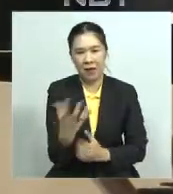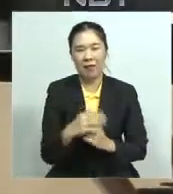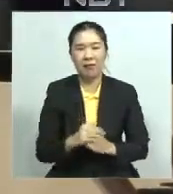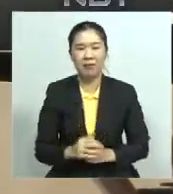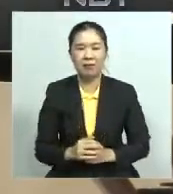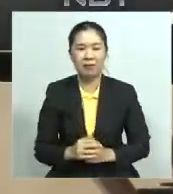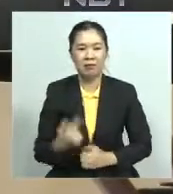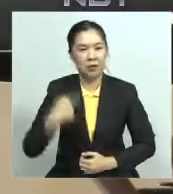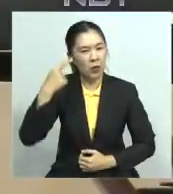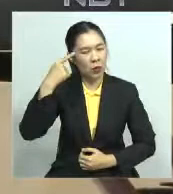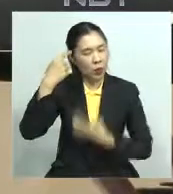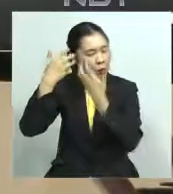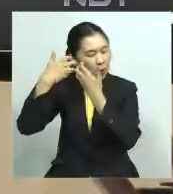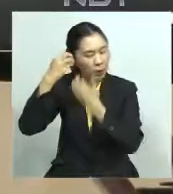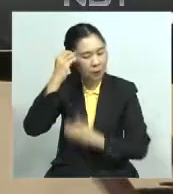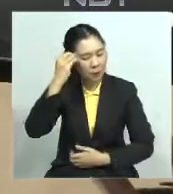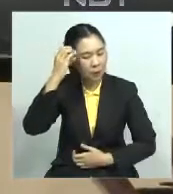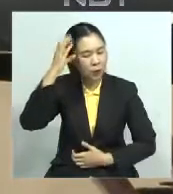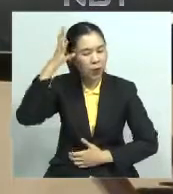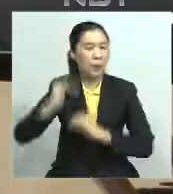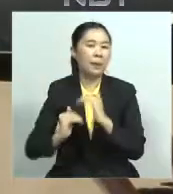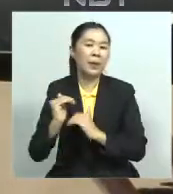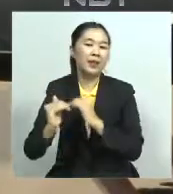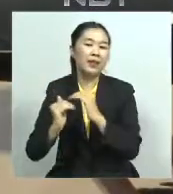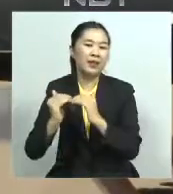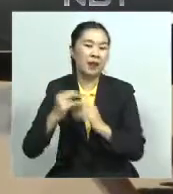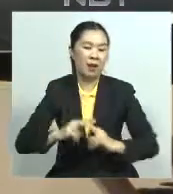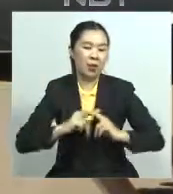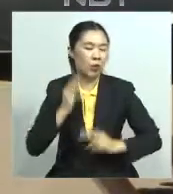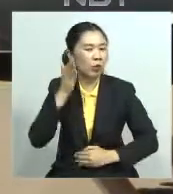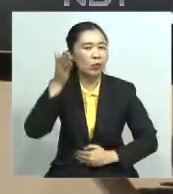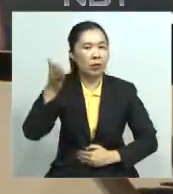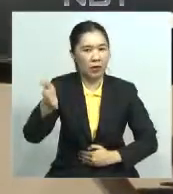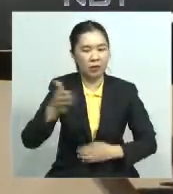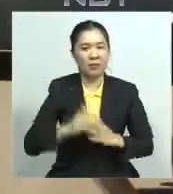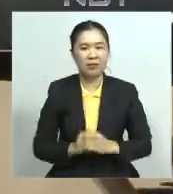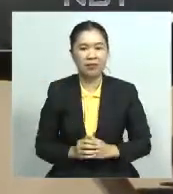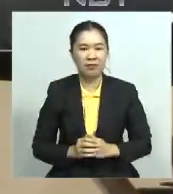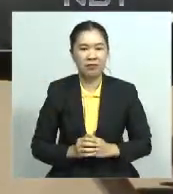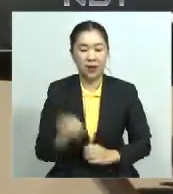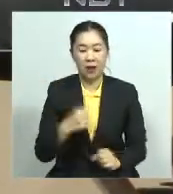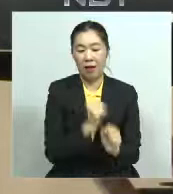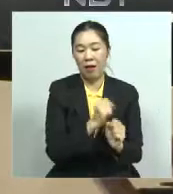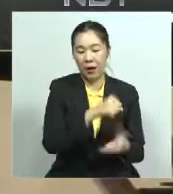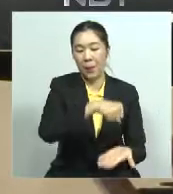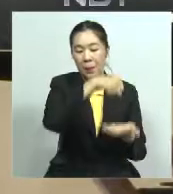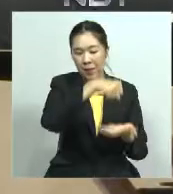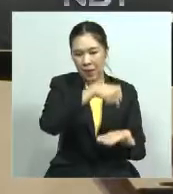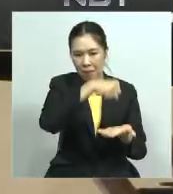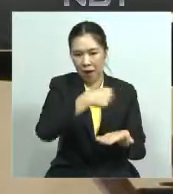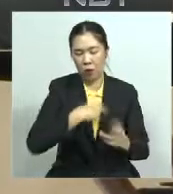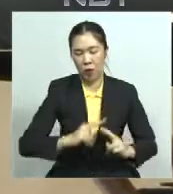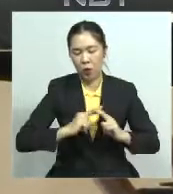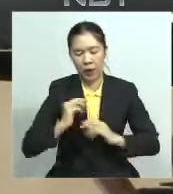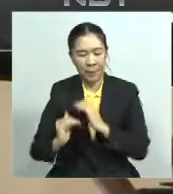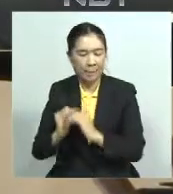ให้สมองเรามีความพัฒนาเกิดทำอันนี้ไปเราจะไปพัฒนาเป็นอย่างอื่นได้ซึ่งเป็นกระเป๋าเหมือนกันแต่ว่าเป็นแบบอื่นได้เ